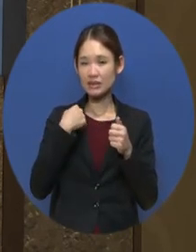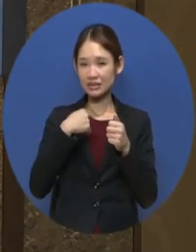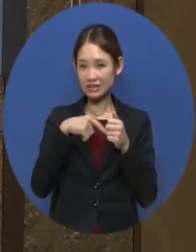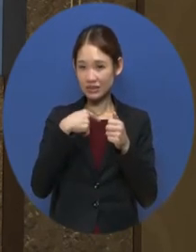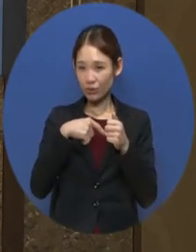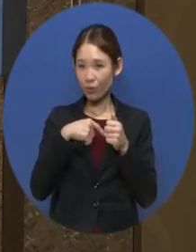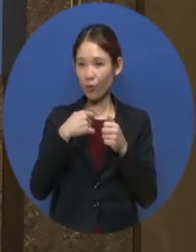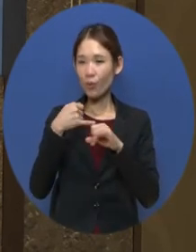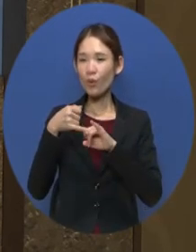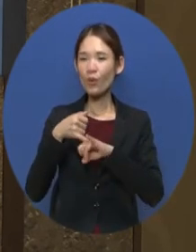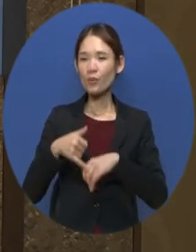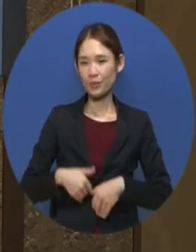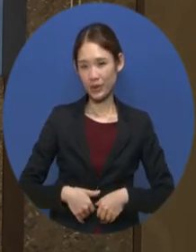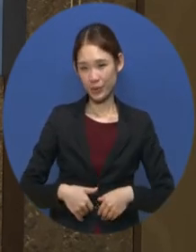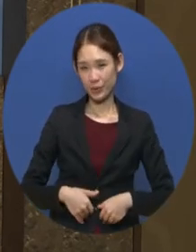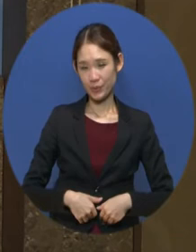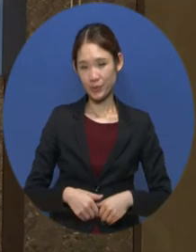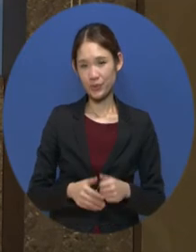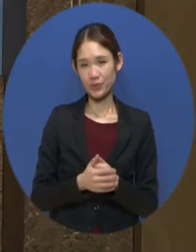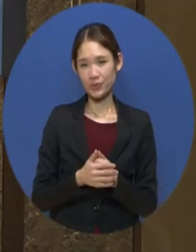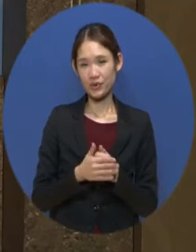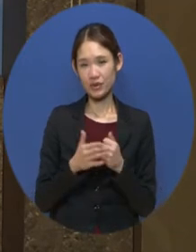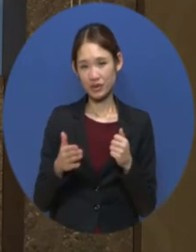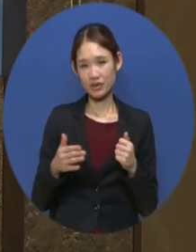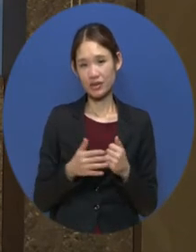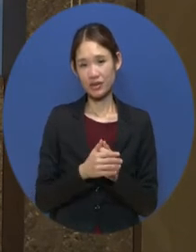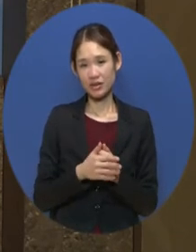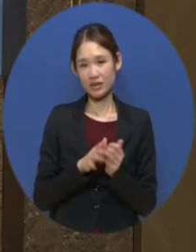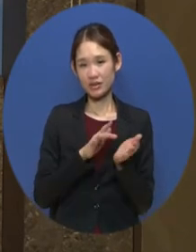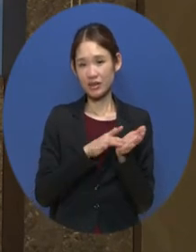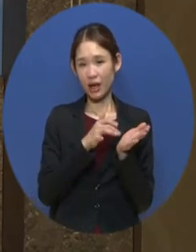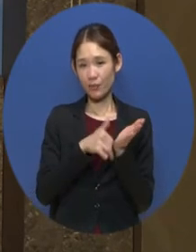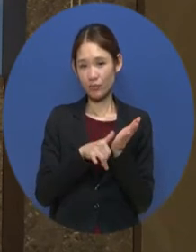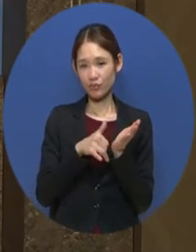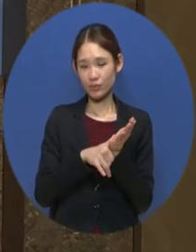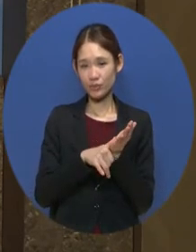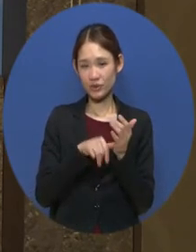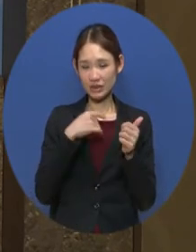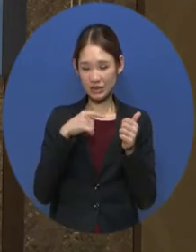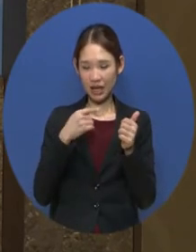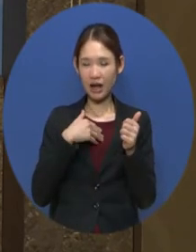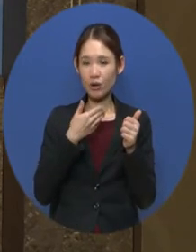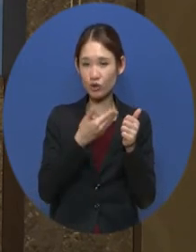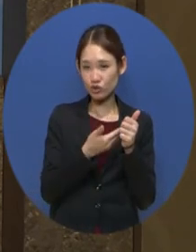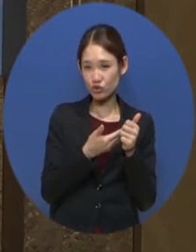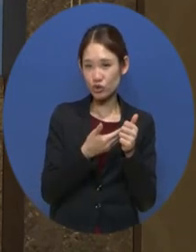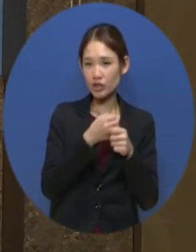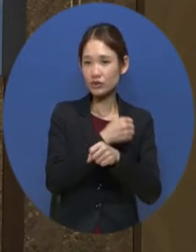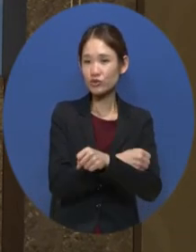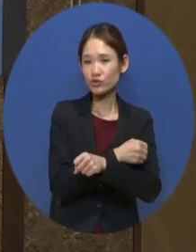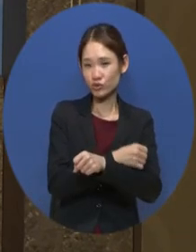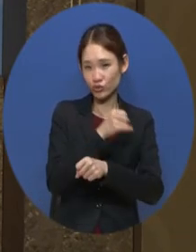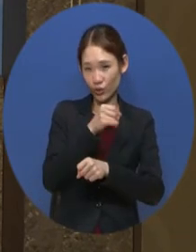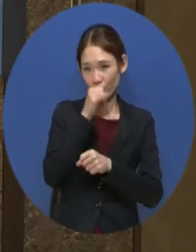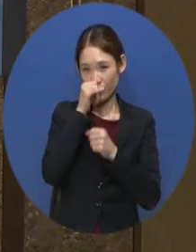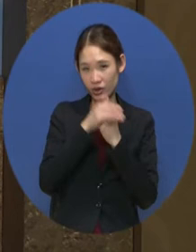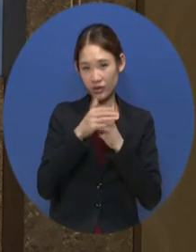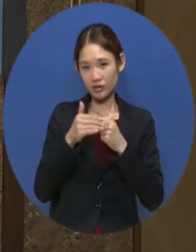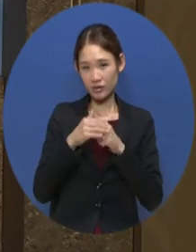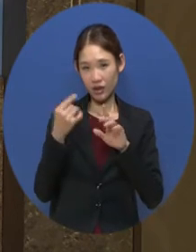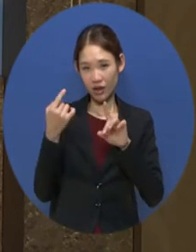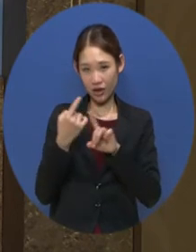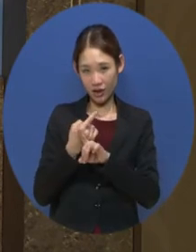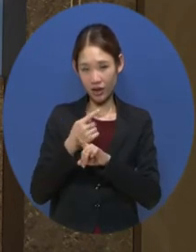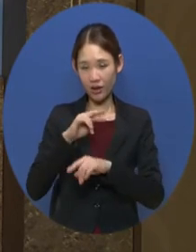항상 뒤따라야 되거든요. 네. 그렇기 때문에 의약품에는 지도료가 들어가 있는데 네. 그거의 일환으로 이